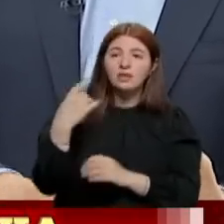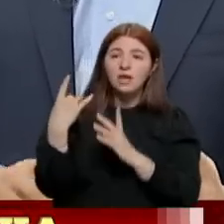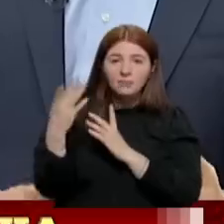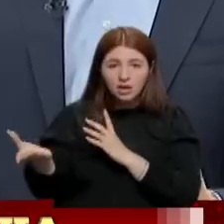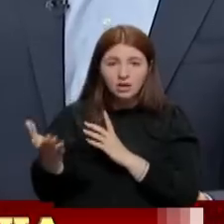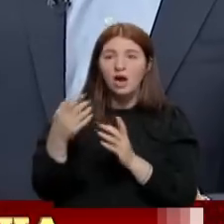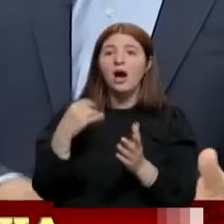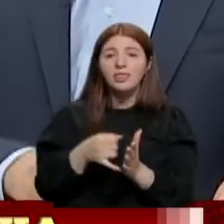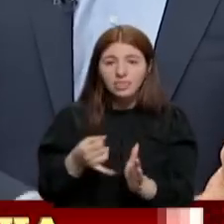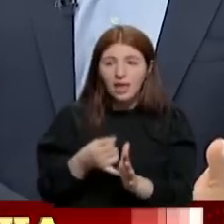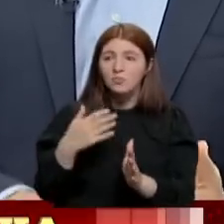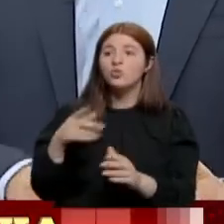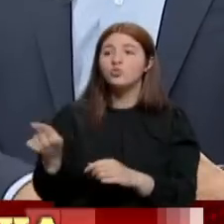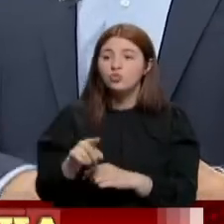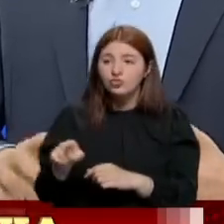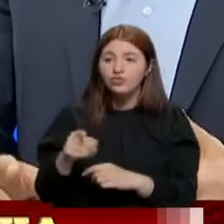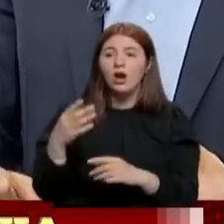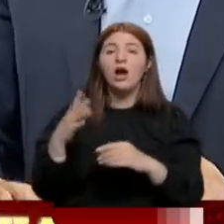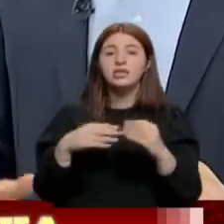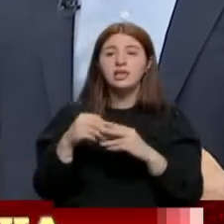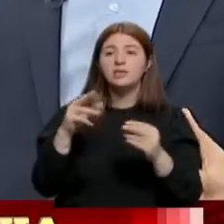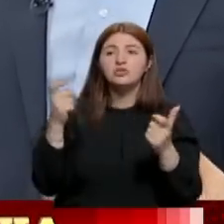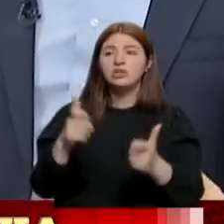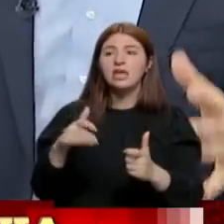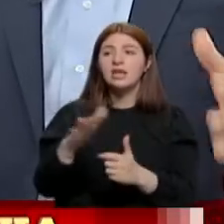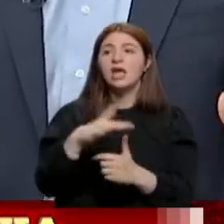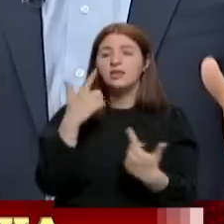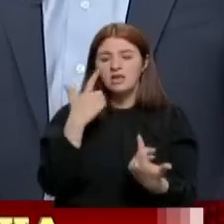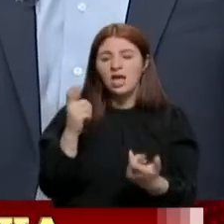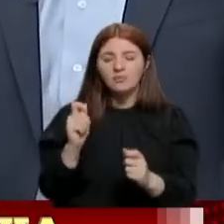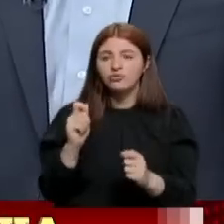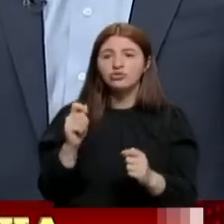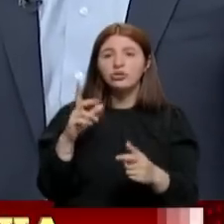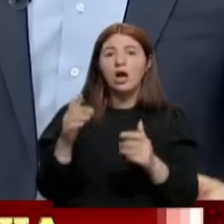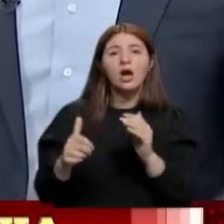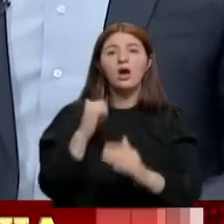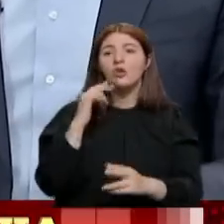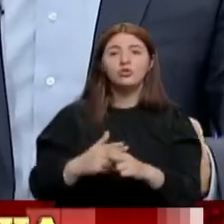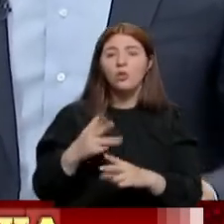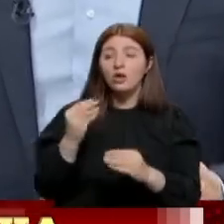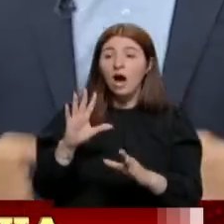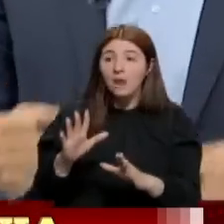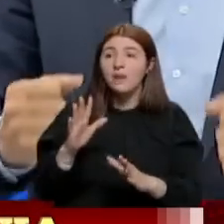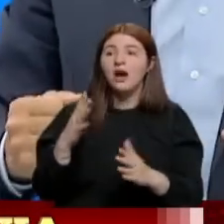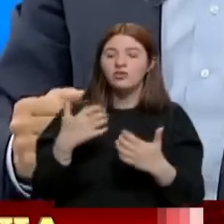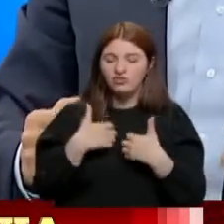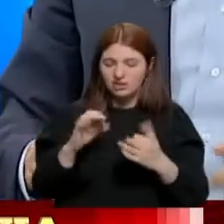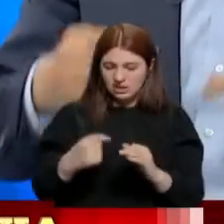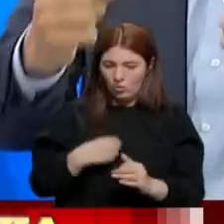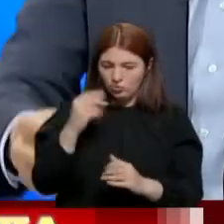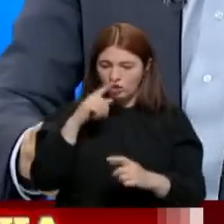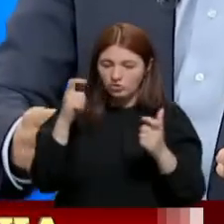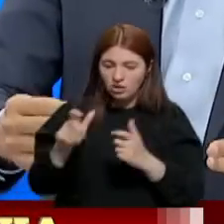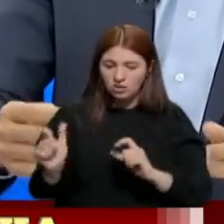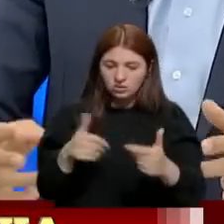Diyarbakır, Antep, Urfa, Adana gibi şehirlerimizde alınacak tedbirler hayata dönülebilir. Ama yurttaşlarımız güvensiz hissettikleri için